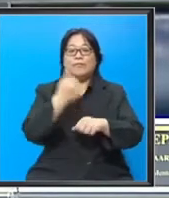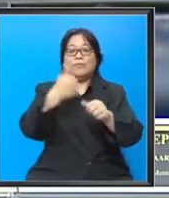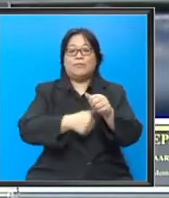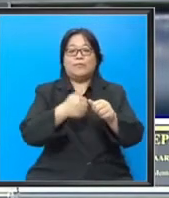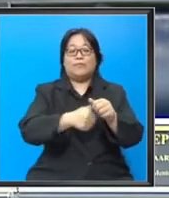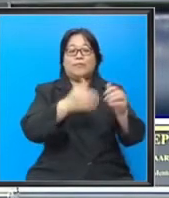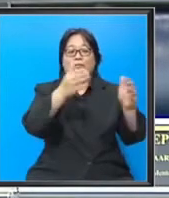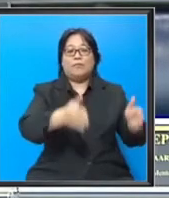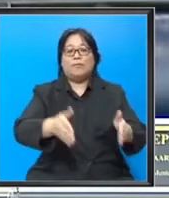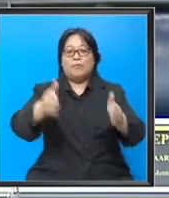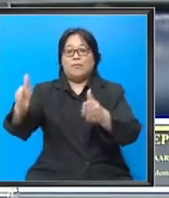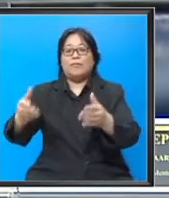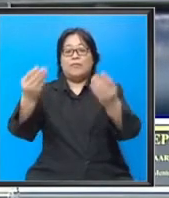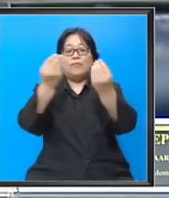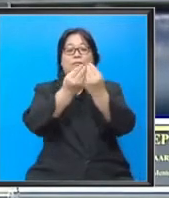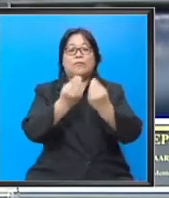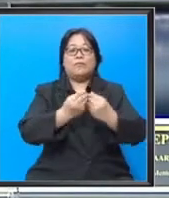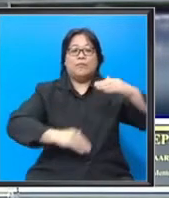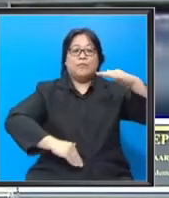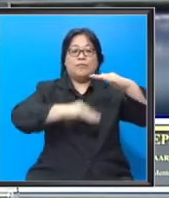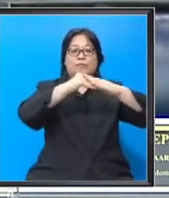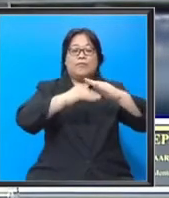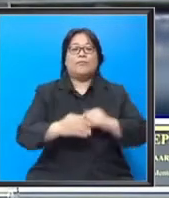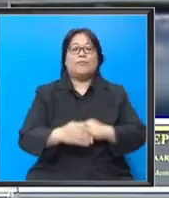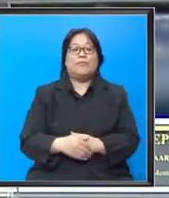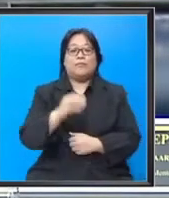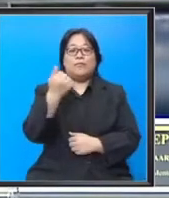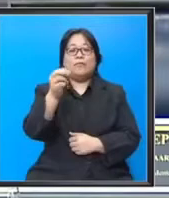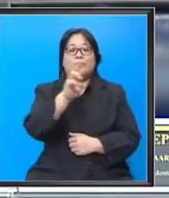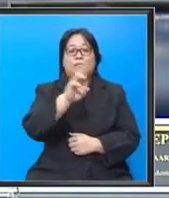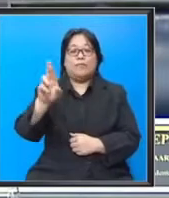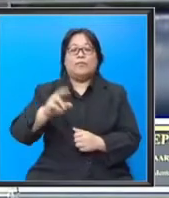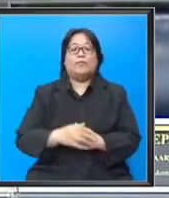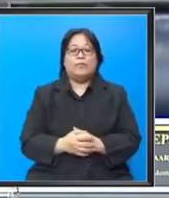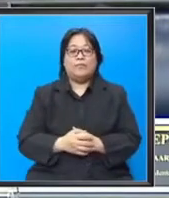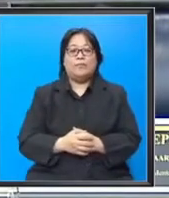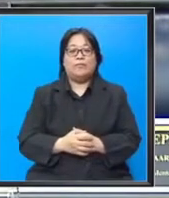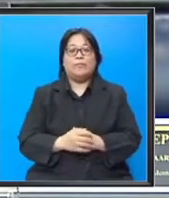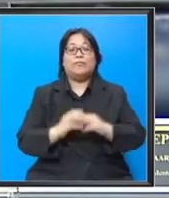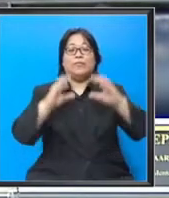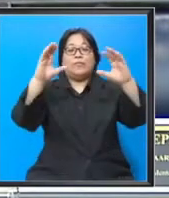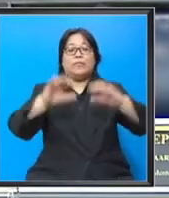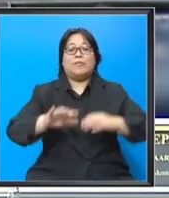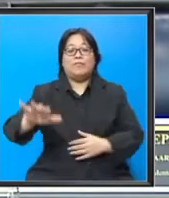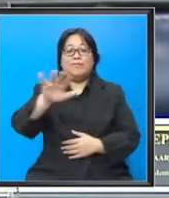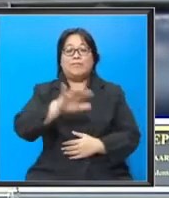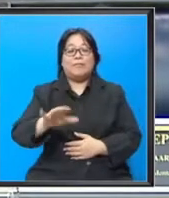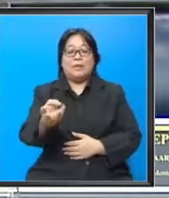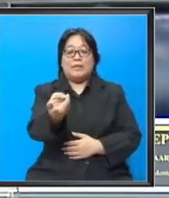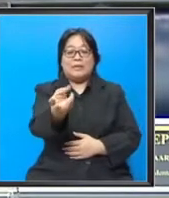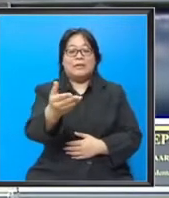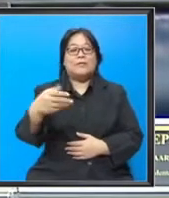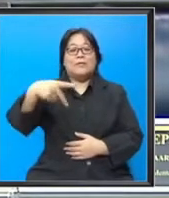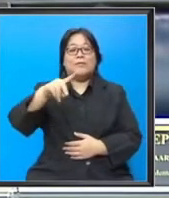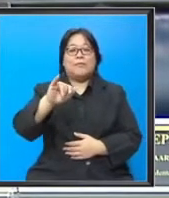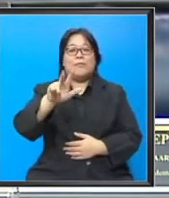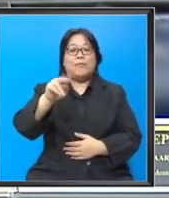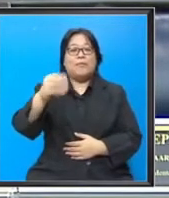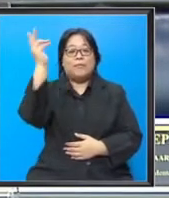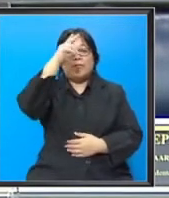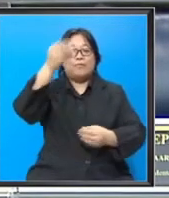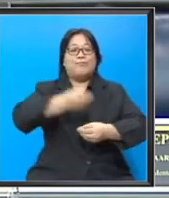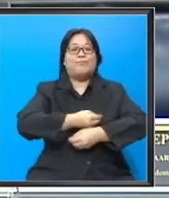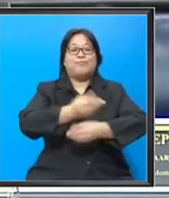peternak dengan nilai maksimum sebanyak RM 10.000 secara purata benih patin yang diedarkan oleh